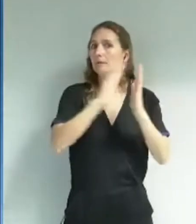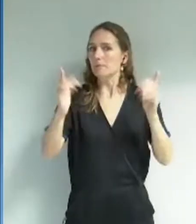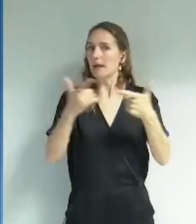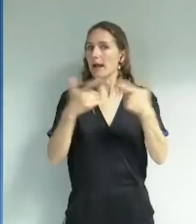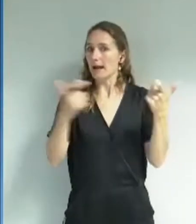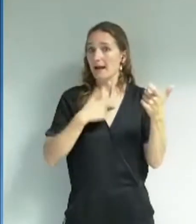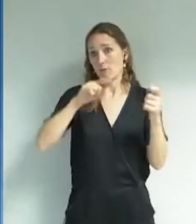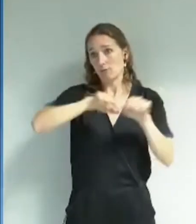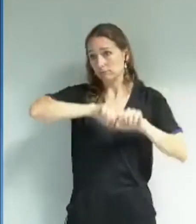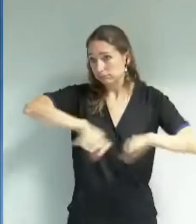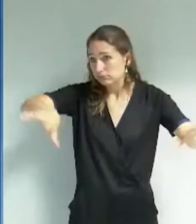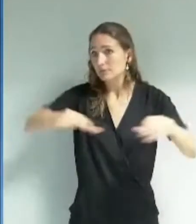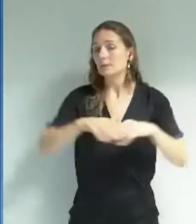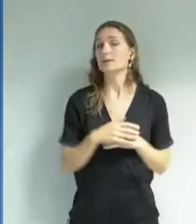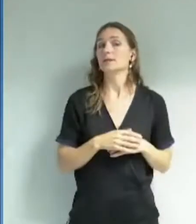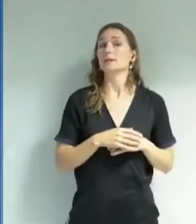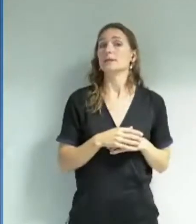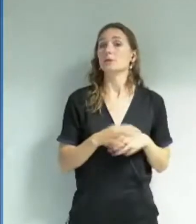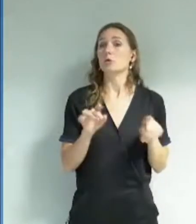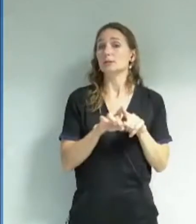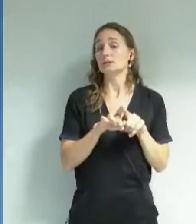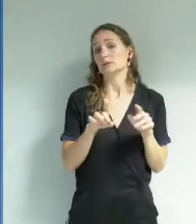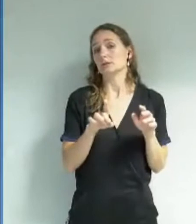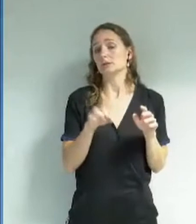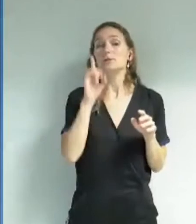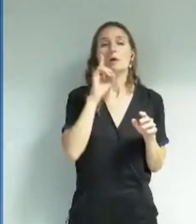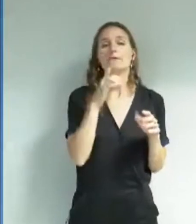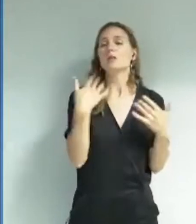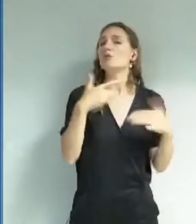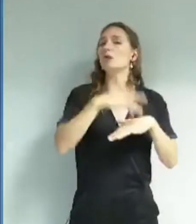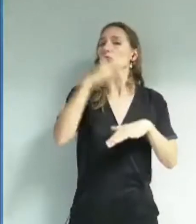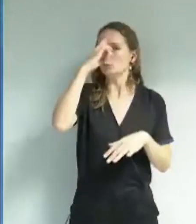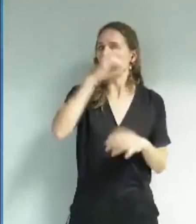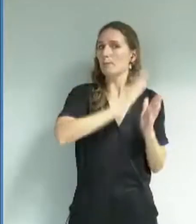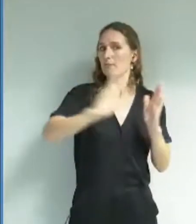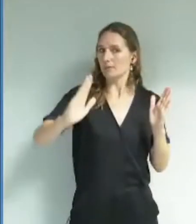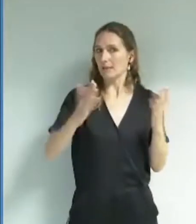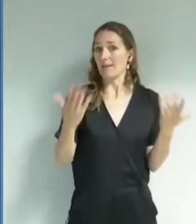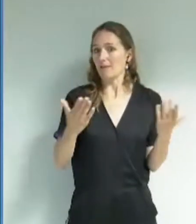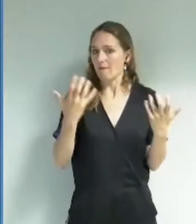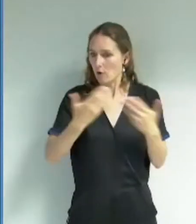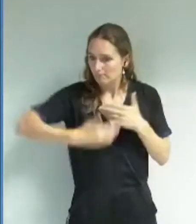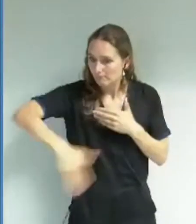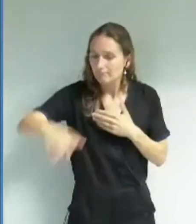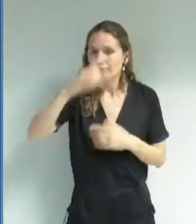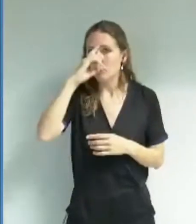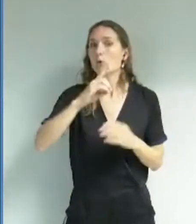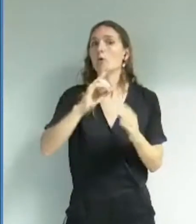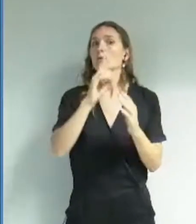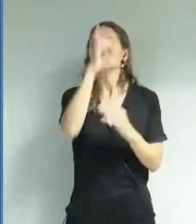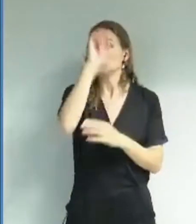place des enquêtes des publics telles qu'elles avaient été faites pour les bibliothèques. Nous espérons le faire notamment pour les musées. Et donc ces enquêtes des publics seront